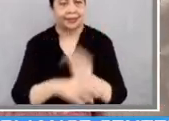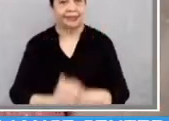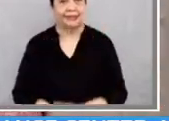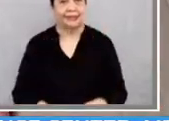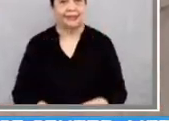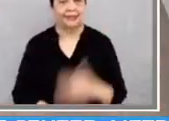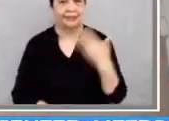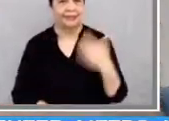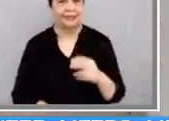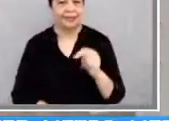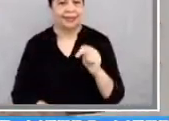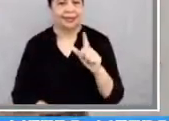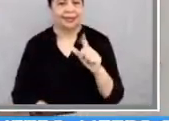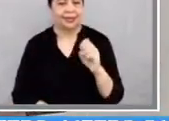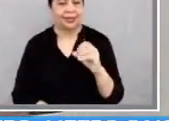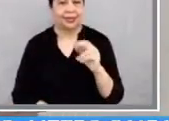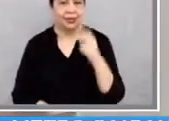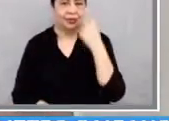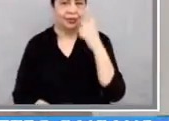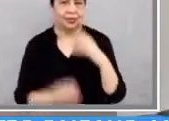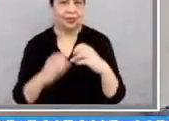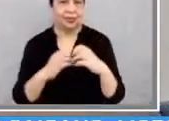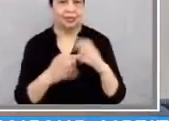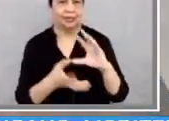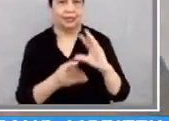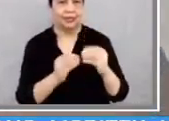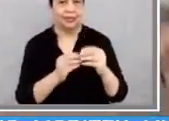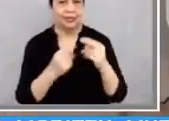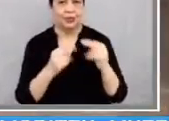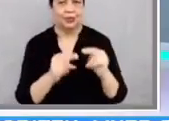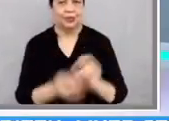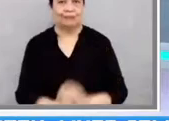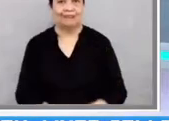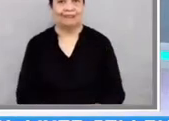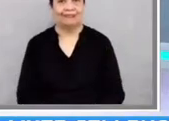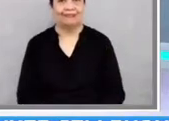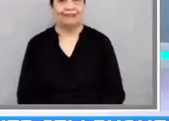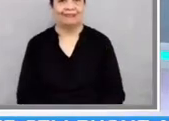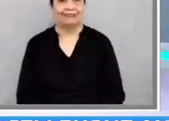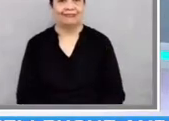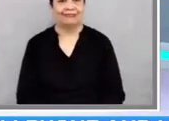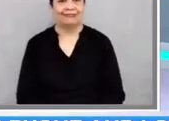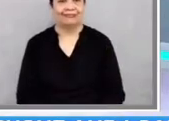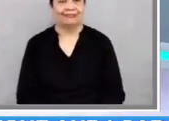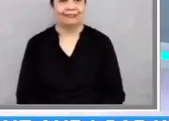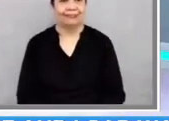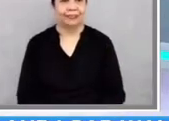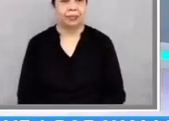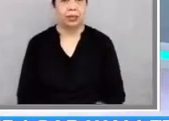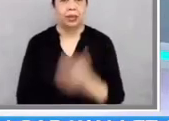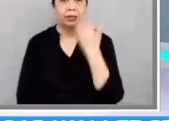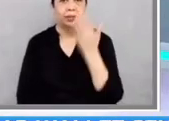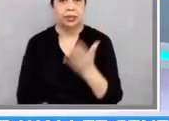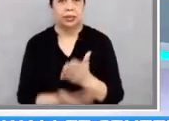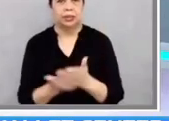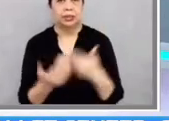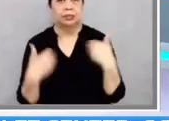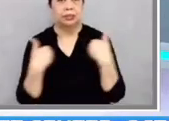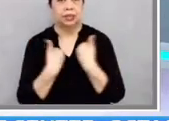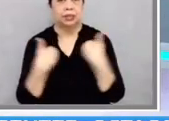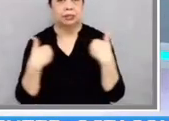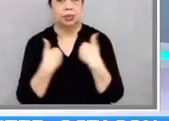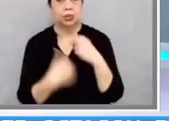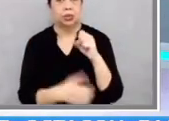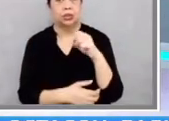nagbabalita para sa GMA Integrated News. Namatay ang ilang alagang hayop sa Sipokot, Camarines